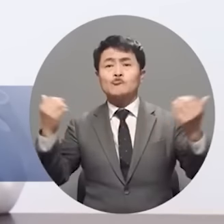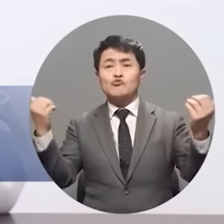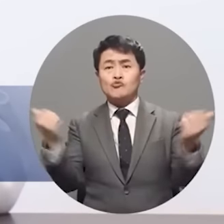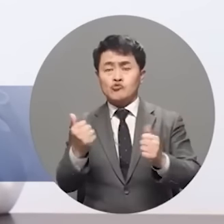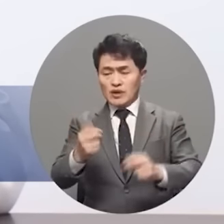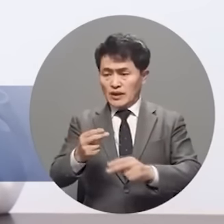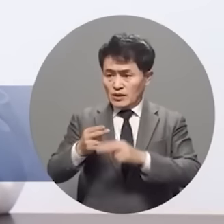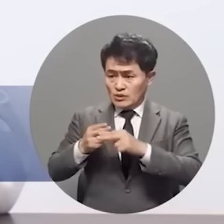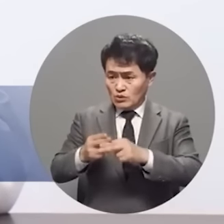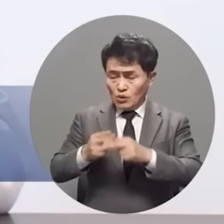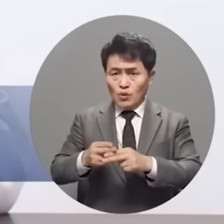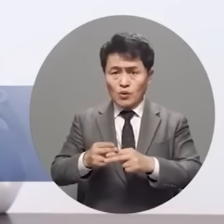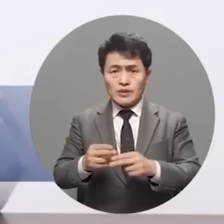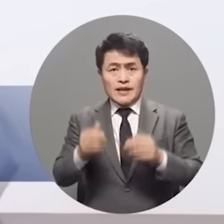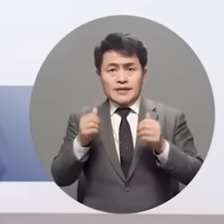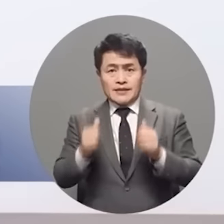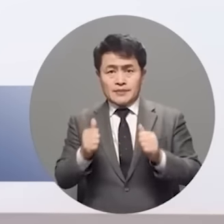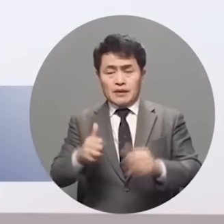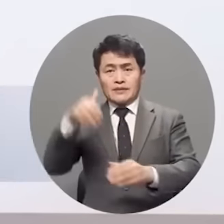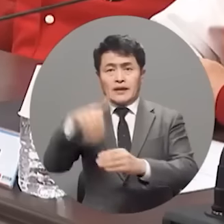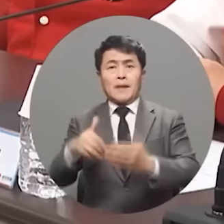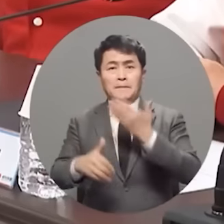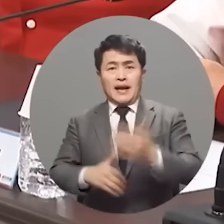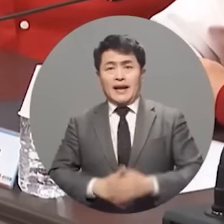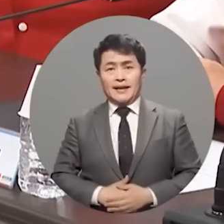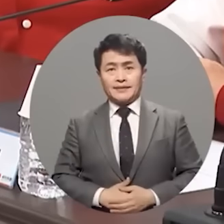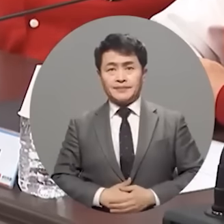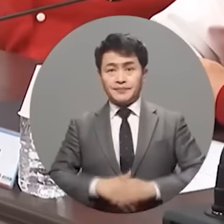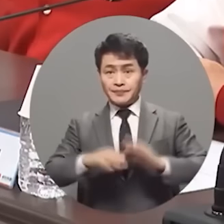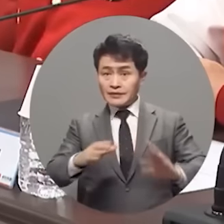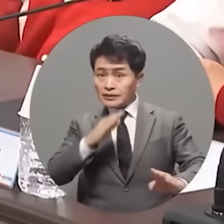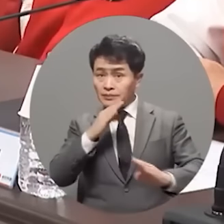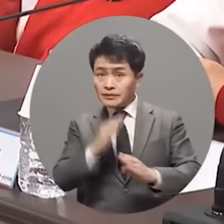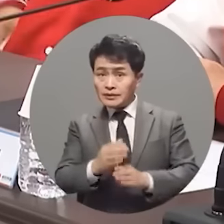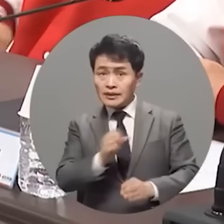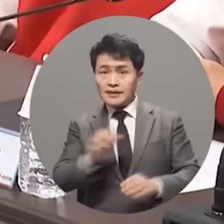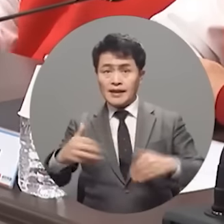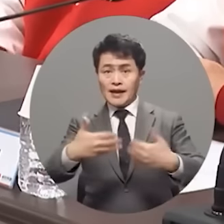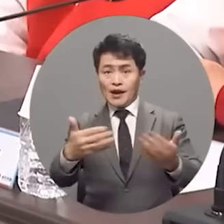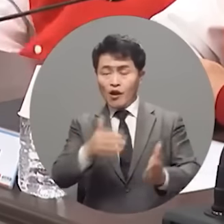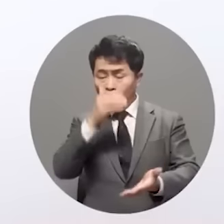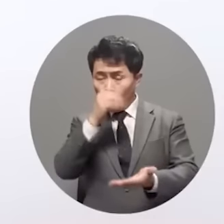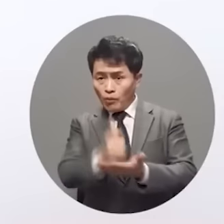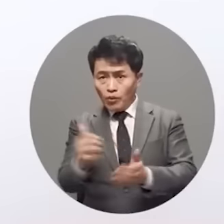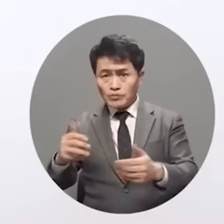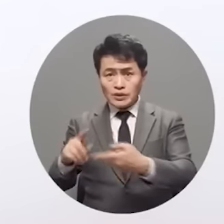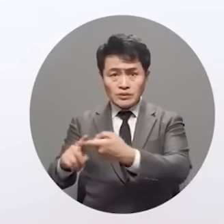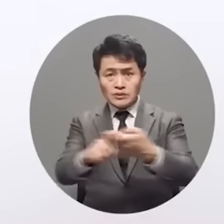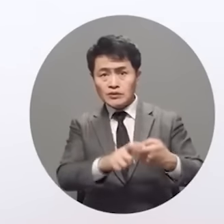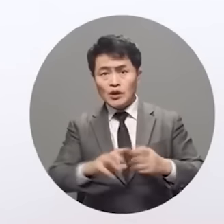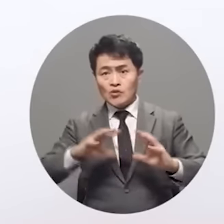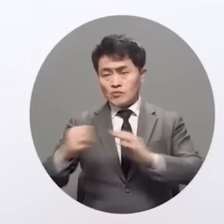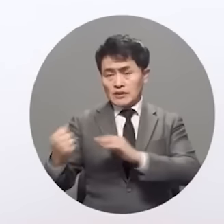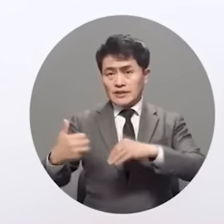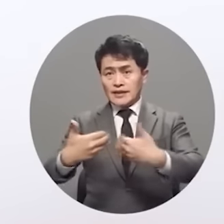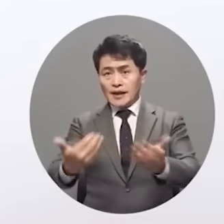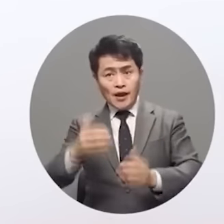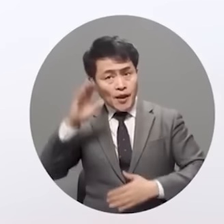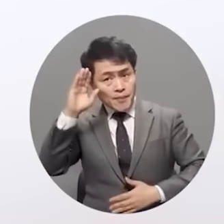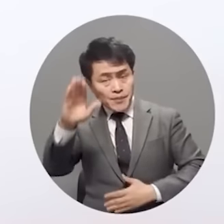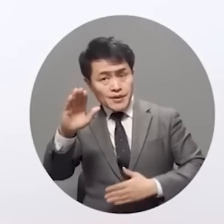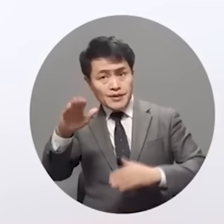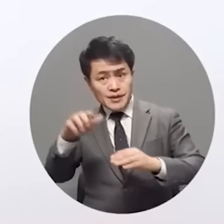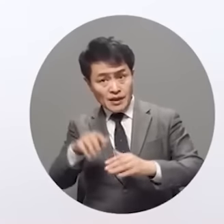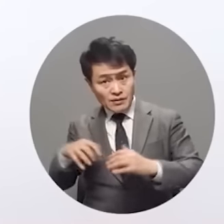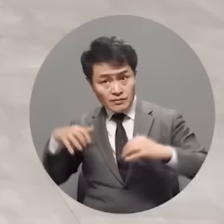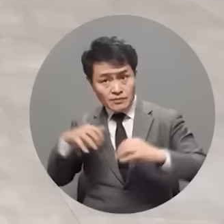독재를 심판하는 선거가 될 것입니다. 민주당 등 야권은 범죄 세력 연대, 국민의힘은 미래 전진